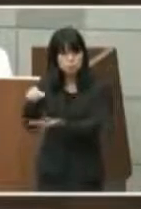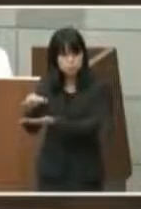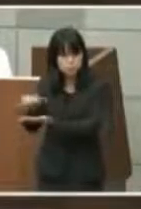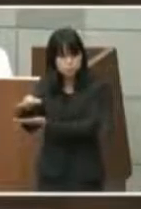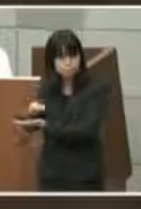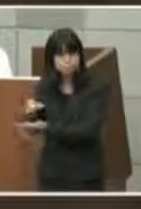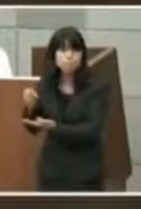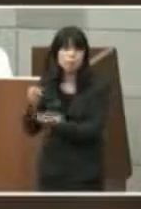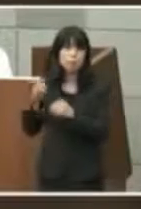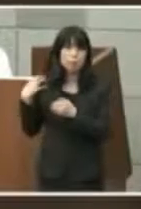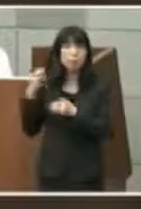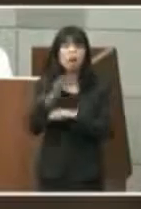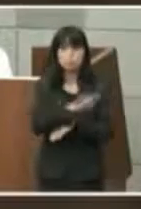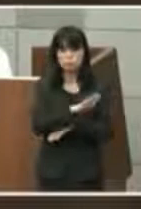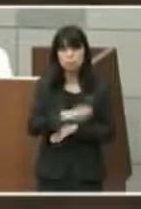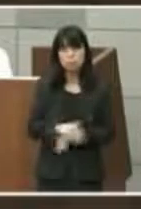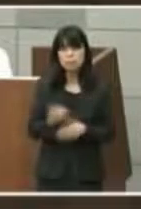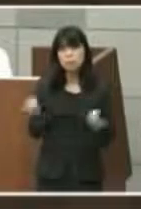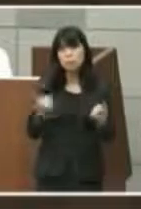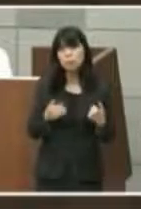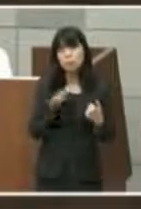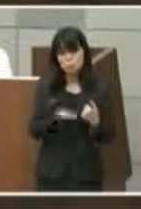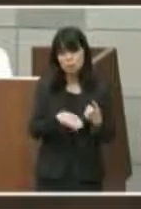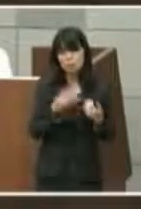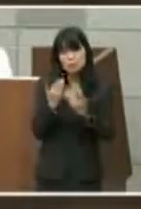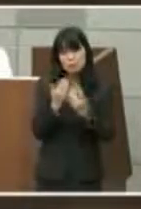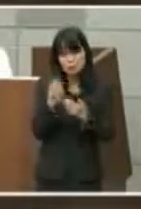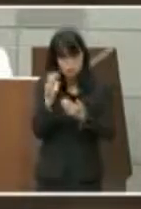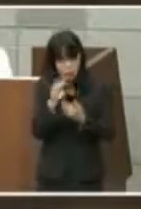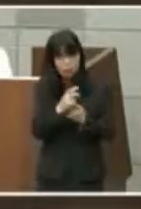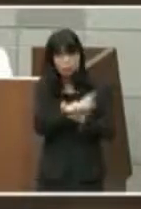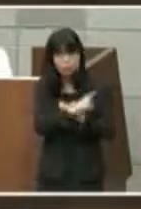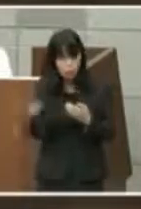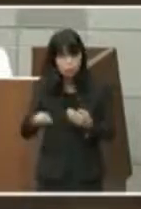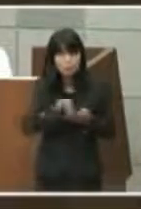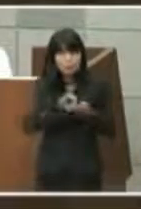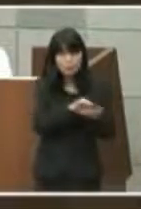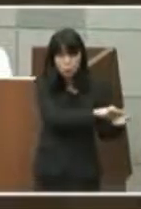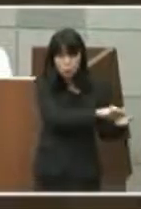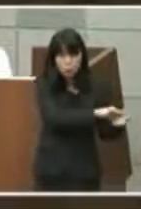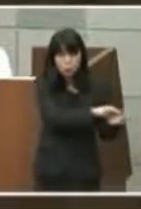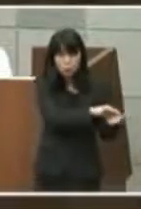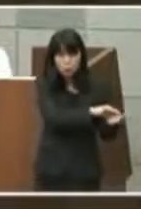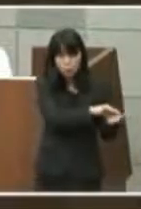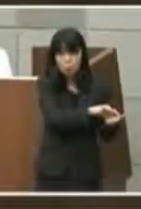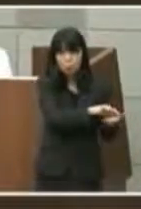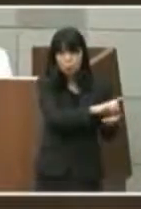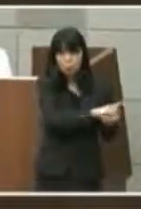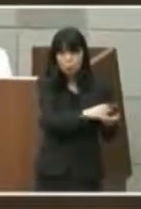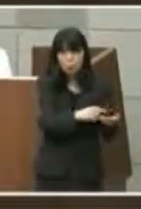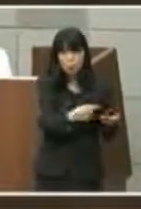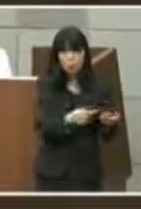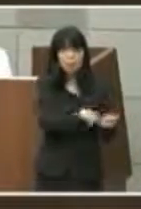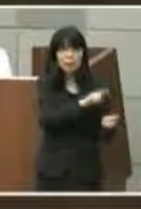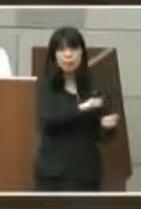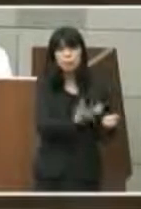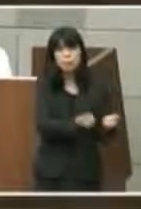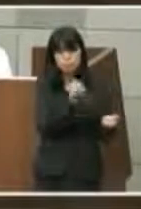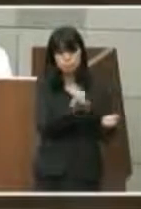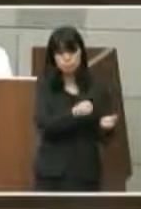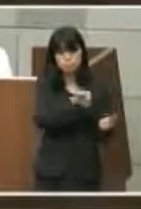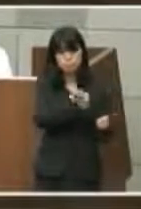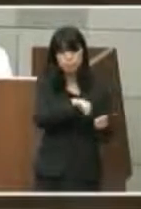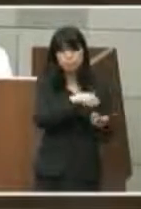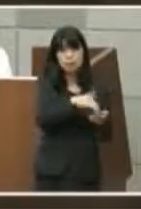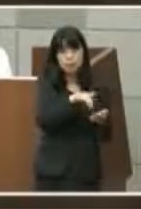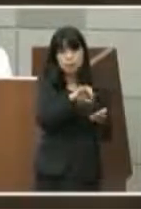。必要に応じ質問検査や滞納処分などの強力な権限を行使しつつ、付加徴収を適